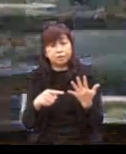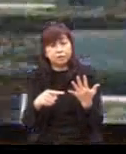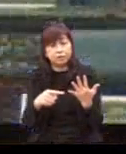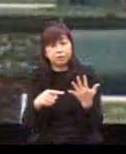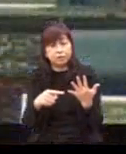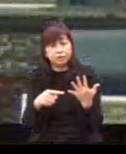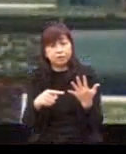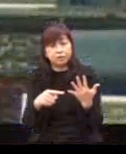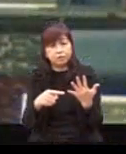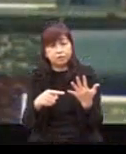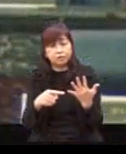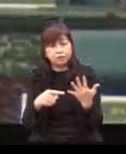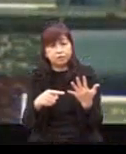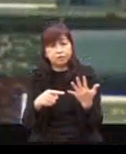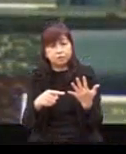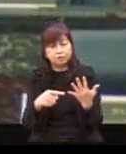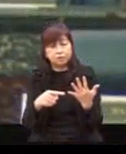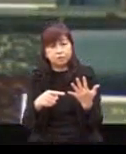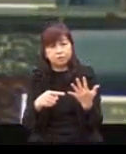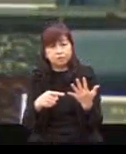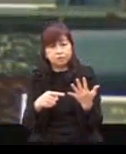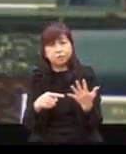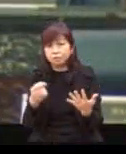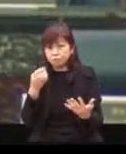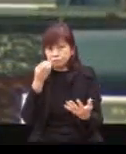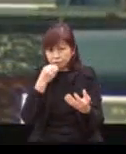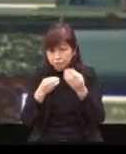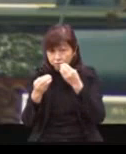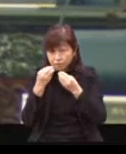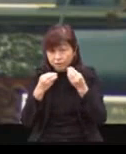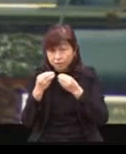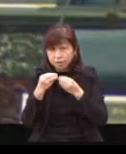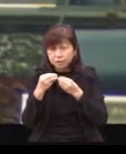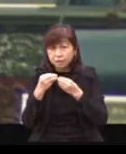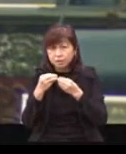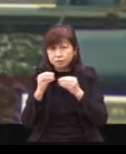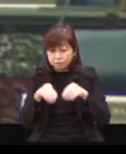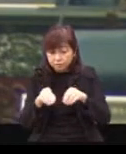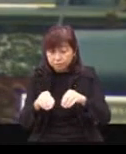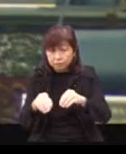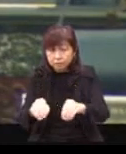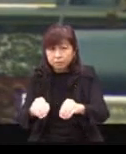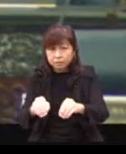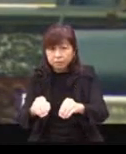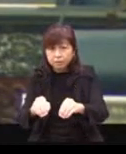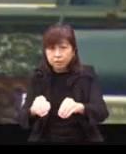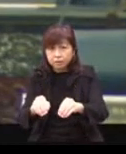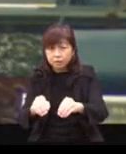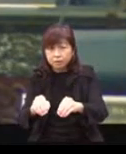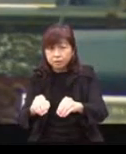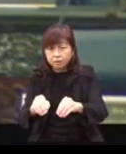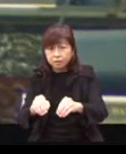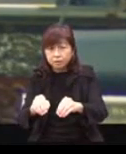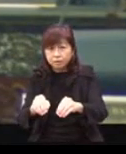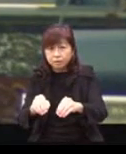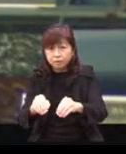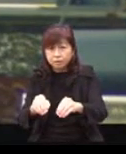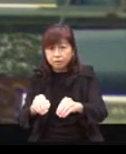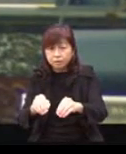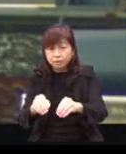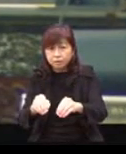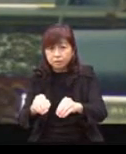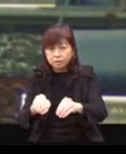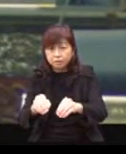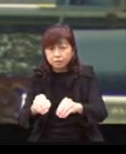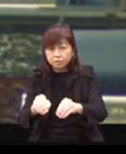k jaminan makanan dan kemudian pertanian adalah mengekalkan ini adalah